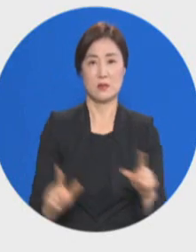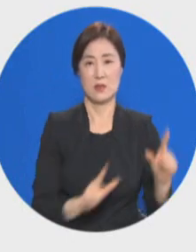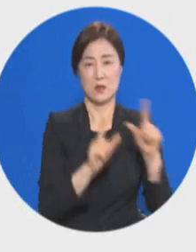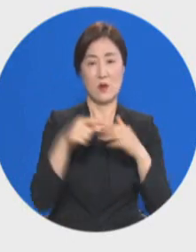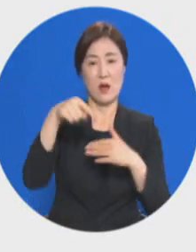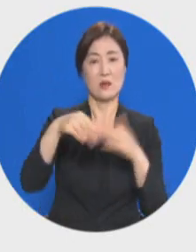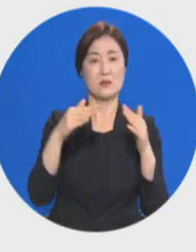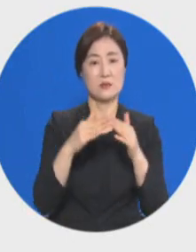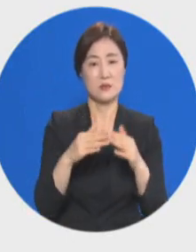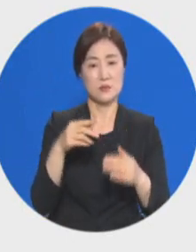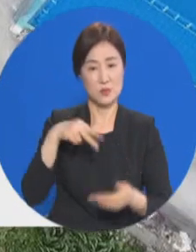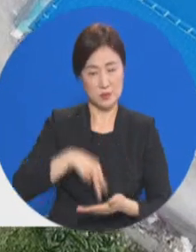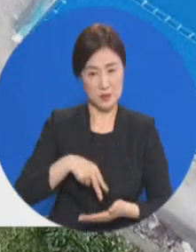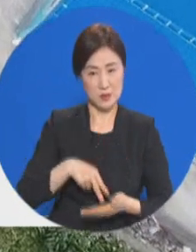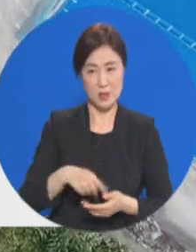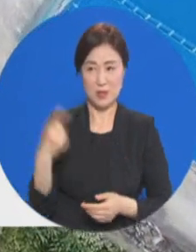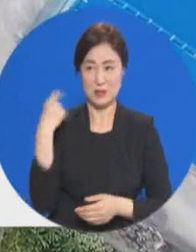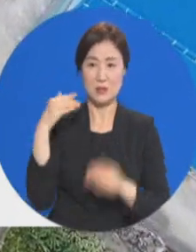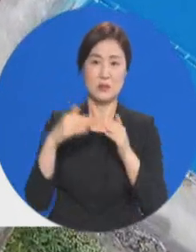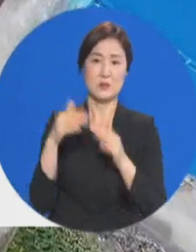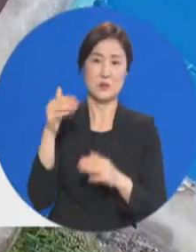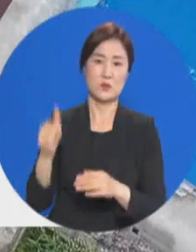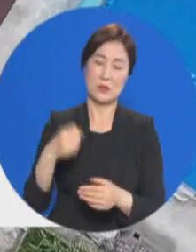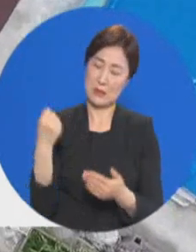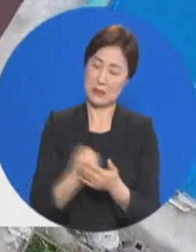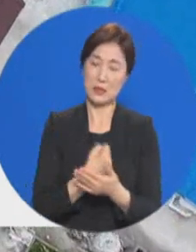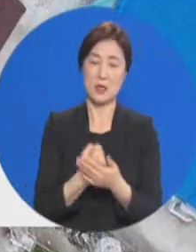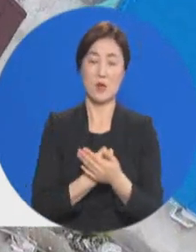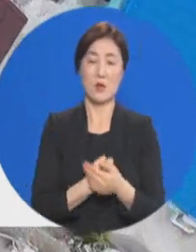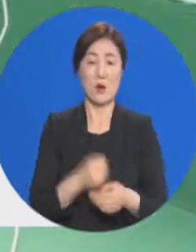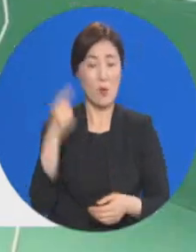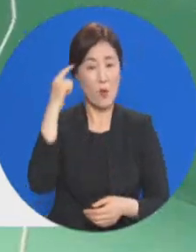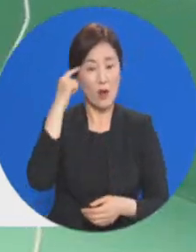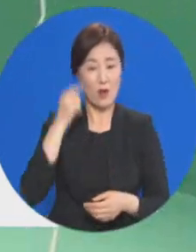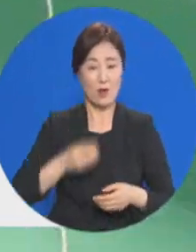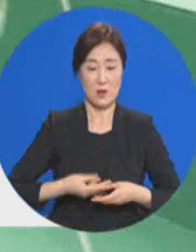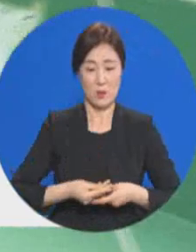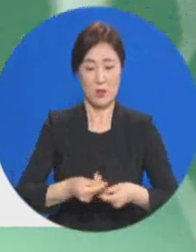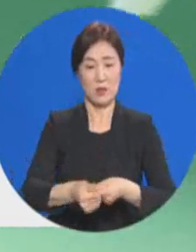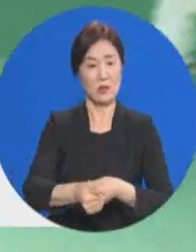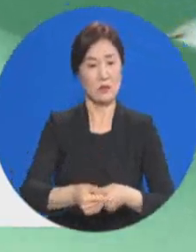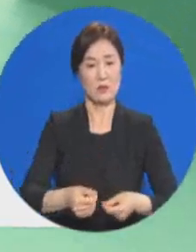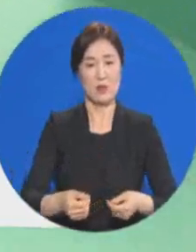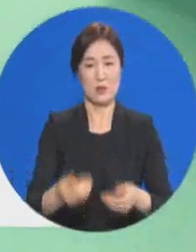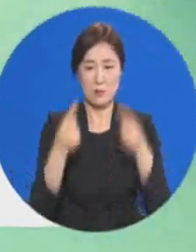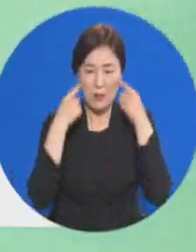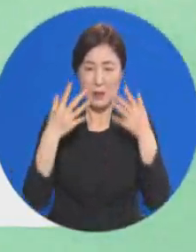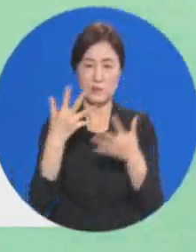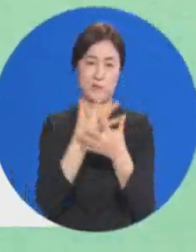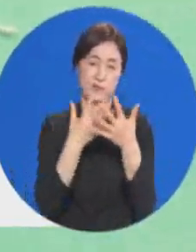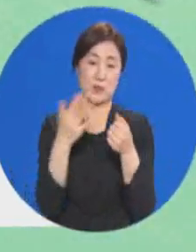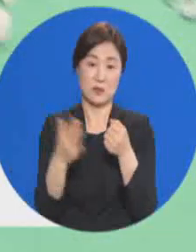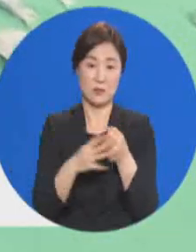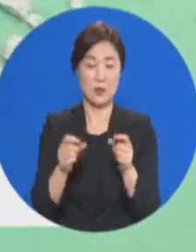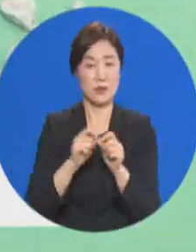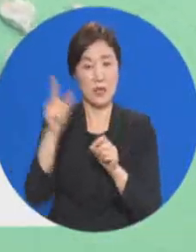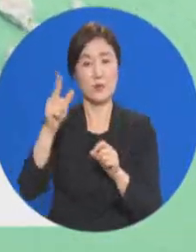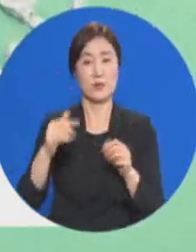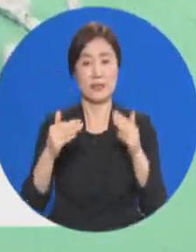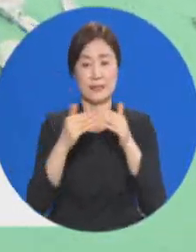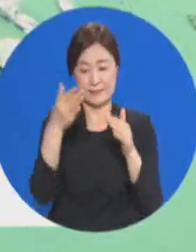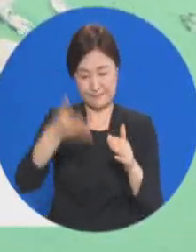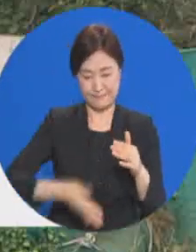귀촌이니 야속합니다. 섬은 지적도가 부정확해 대부분의 집들이 서로 물려 있을 뿐만 아니라 경계